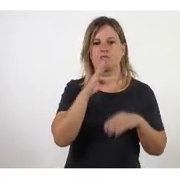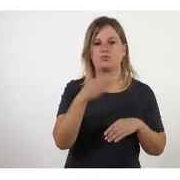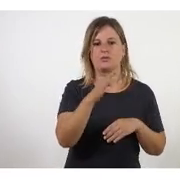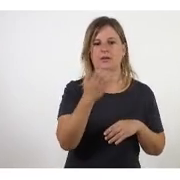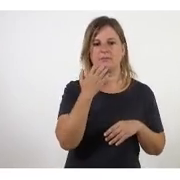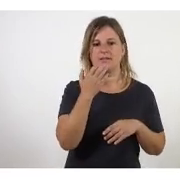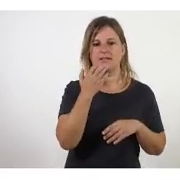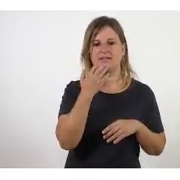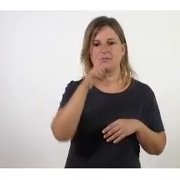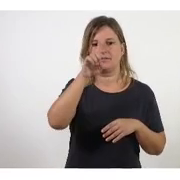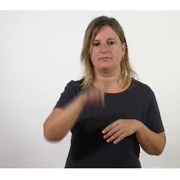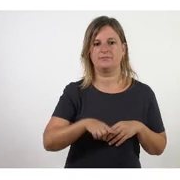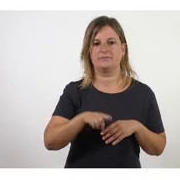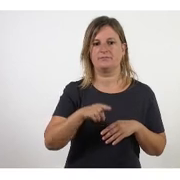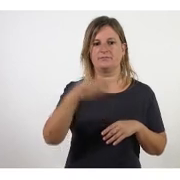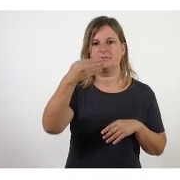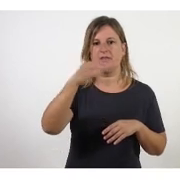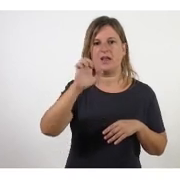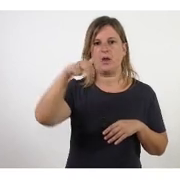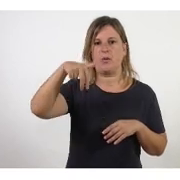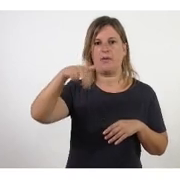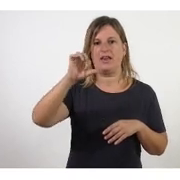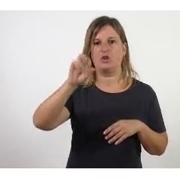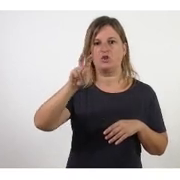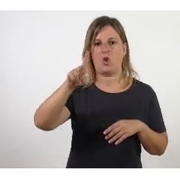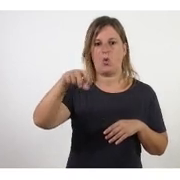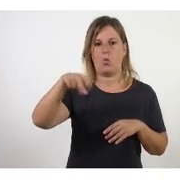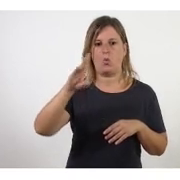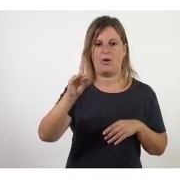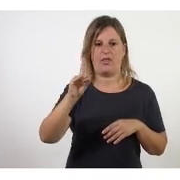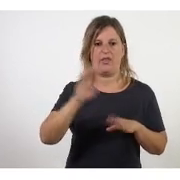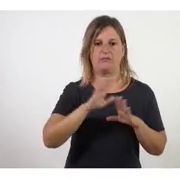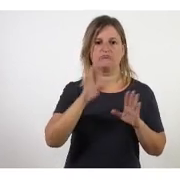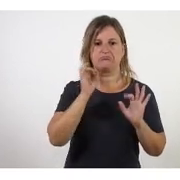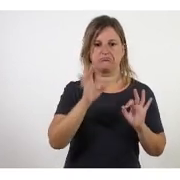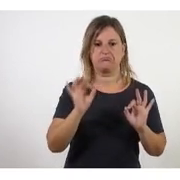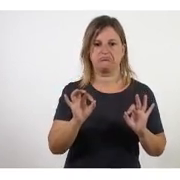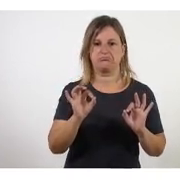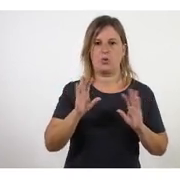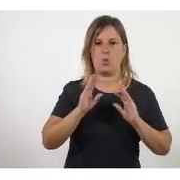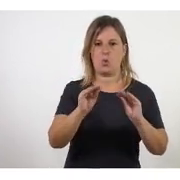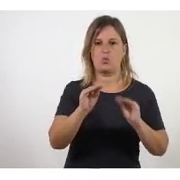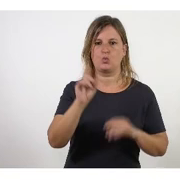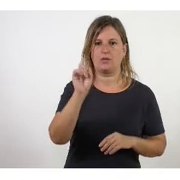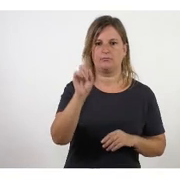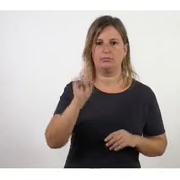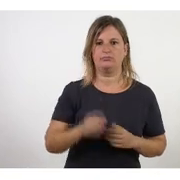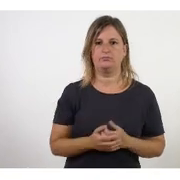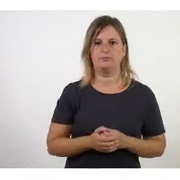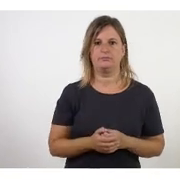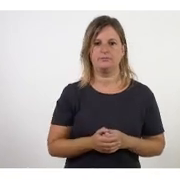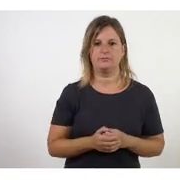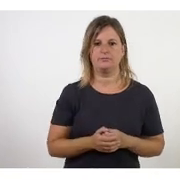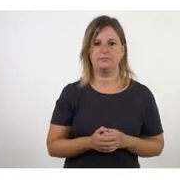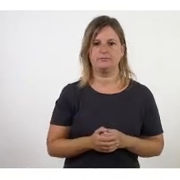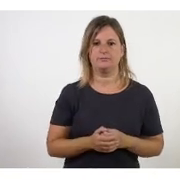exemple, veieu aquestes que tinc de Ben Hound, de Ben Sound, per exemple, Little Idea. Dius. Aquí em farà una vista